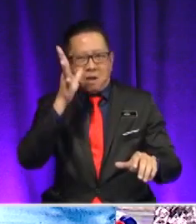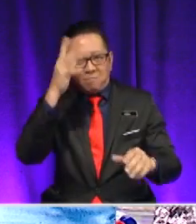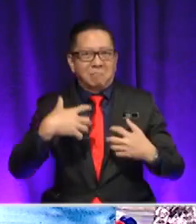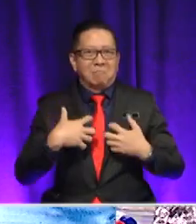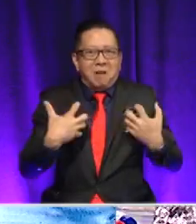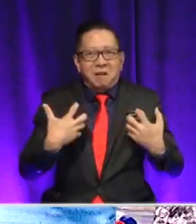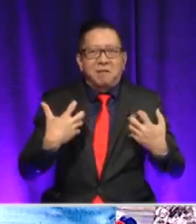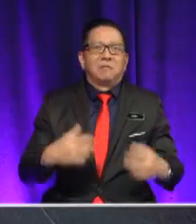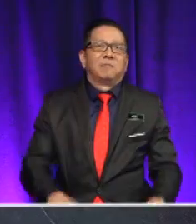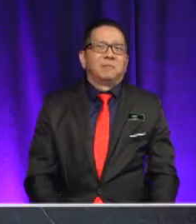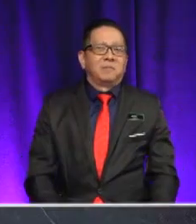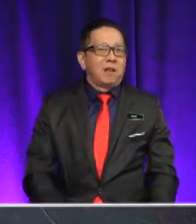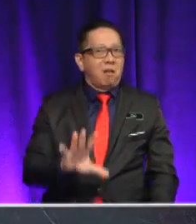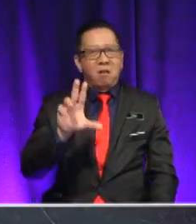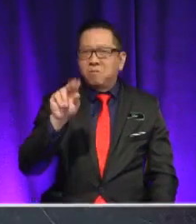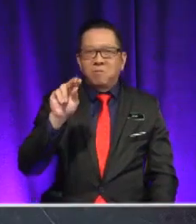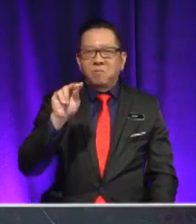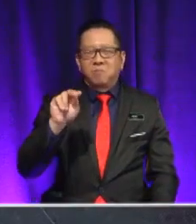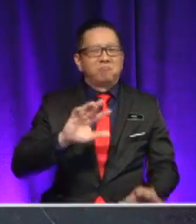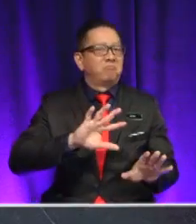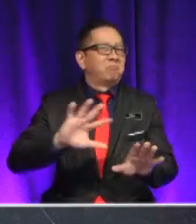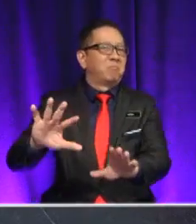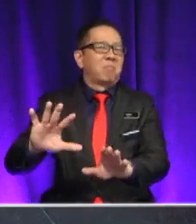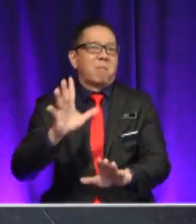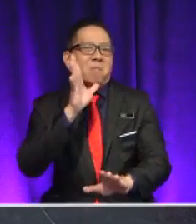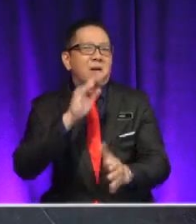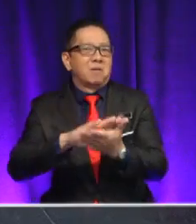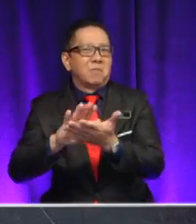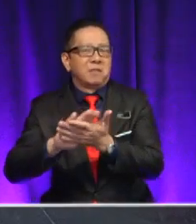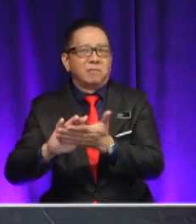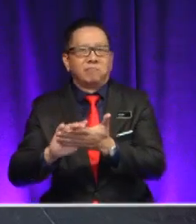jangan tinggal biama yang kemas tak baik